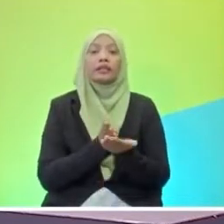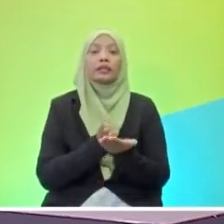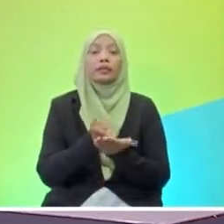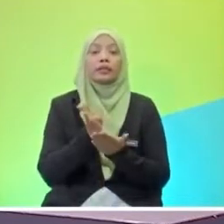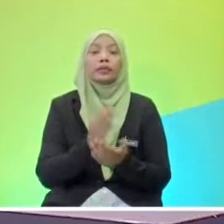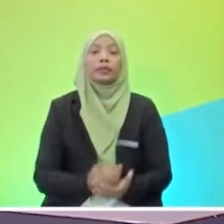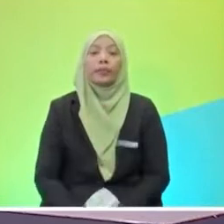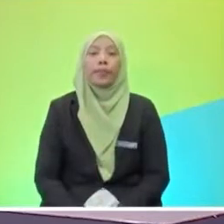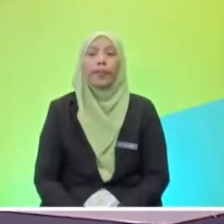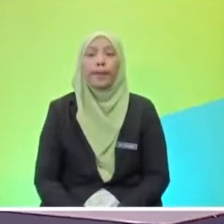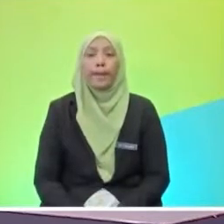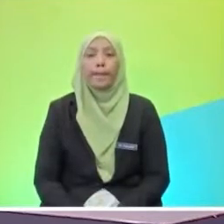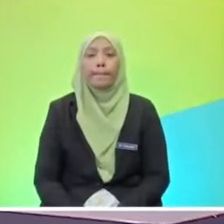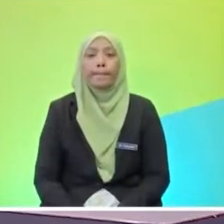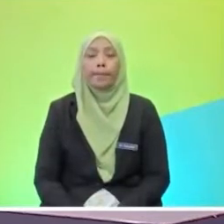kepada oke